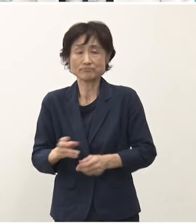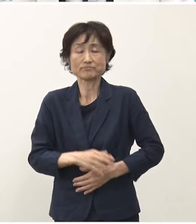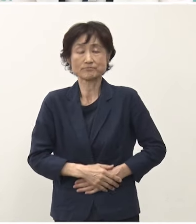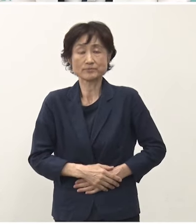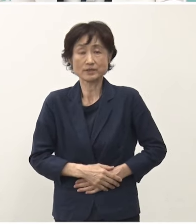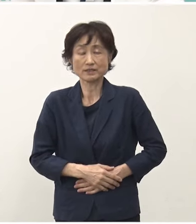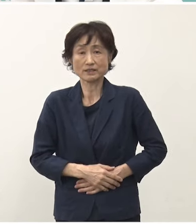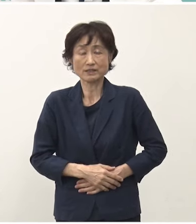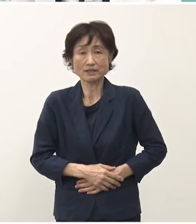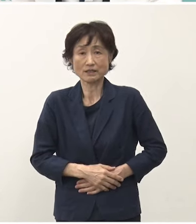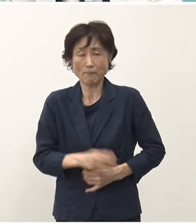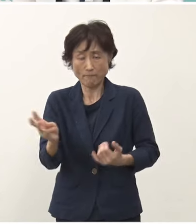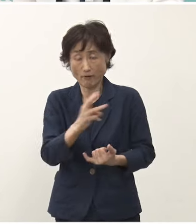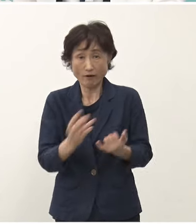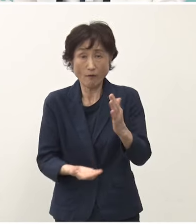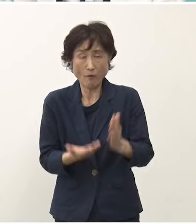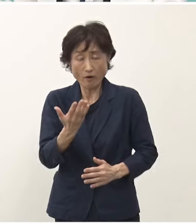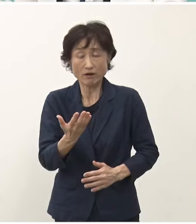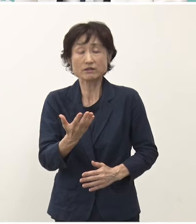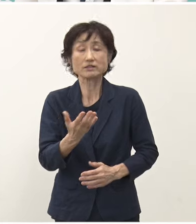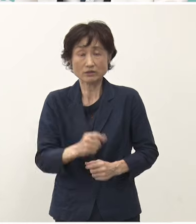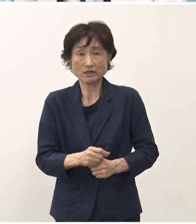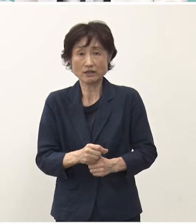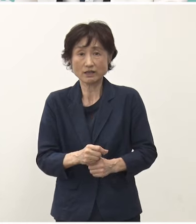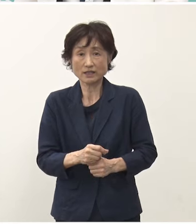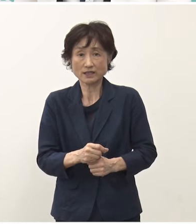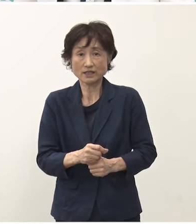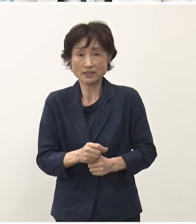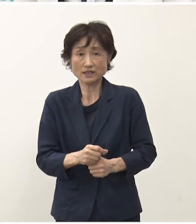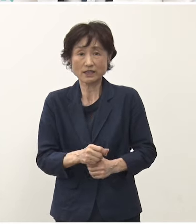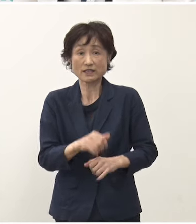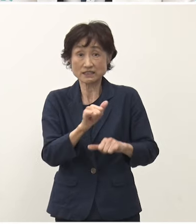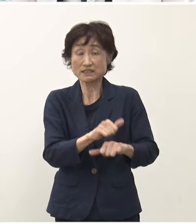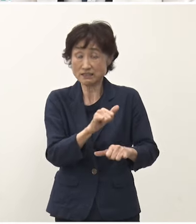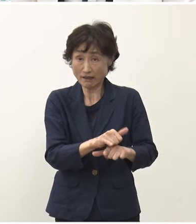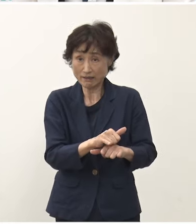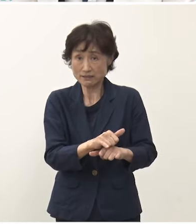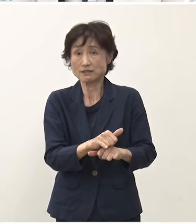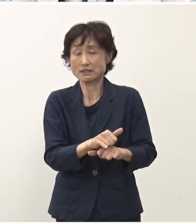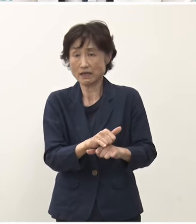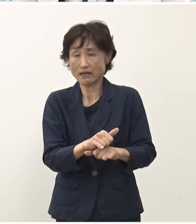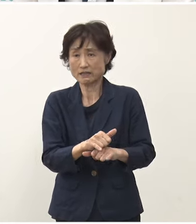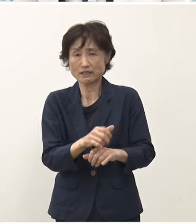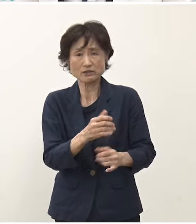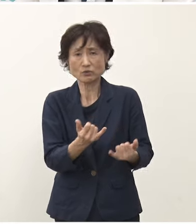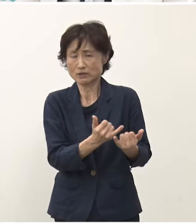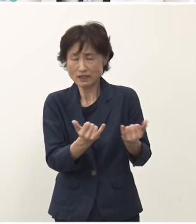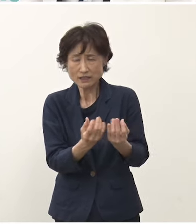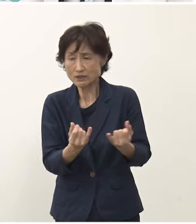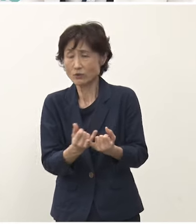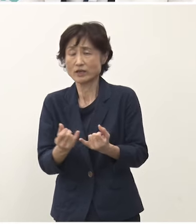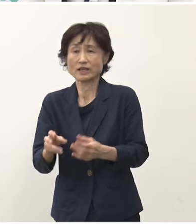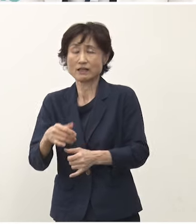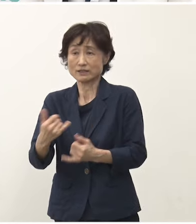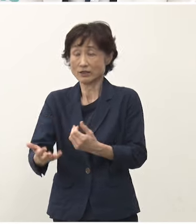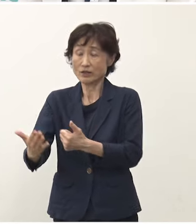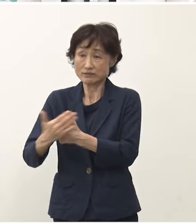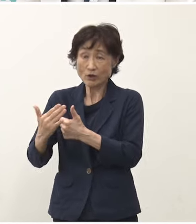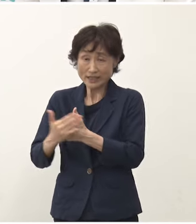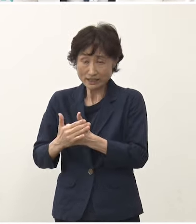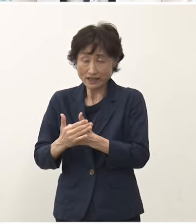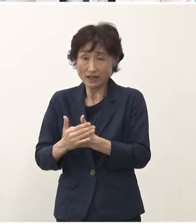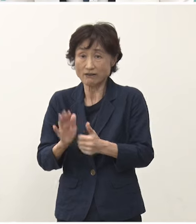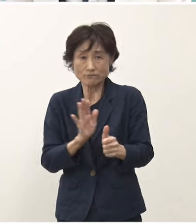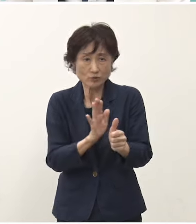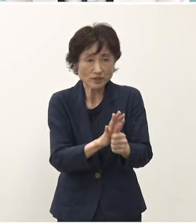大規模災害が発生した際は人的物的資源について多自治体等からの受け入れや被災自治